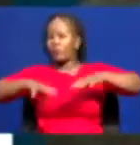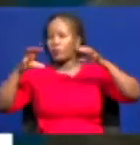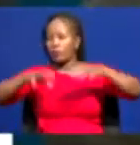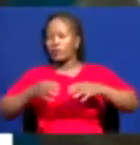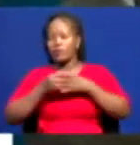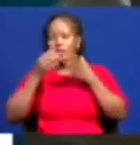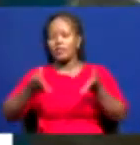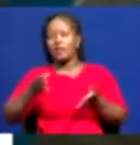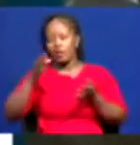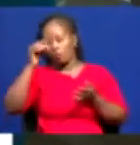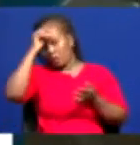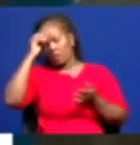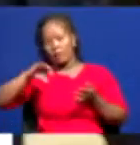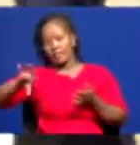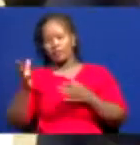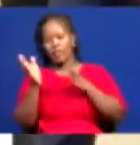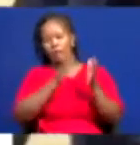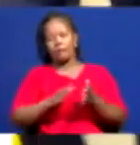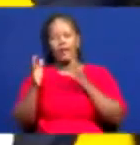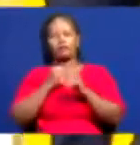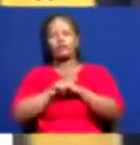zinajizatiti kuhakikisha wenyeji usalama wao.